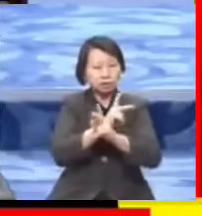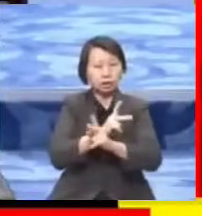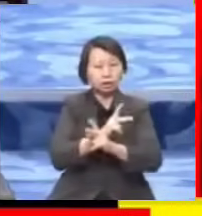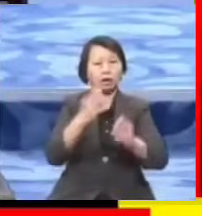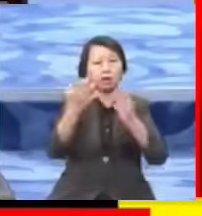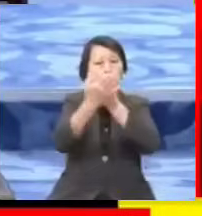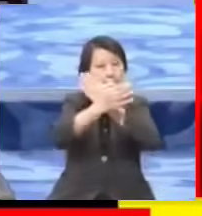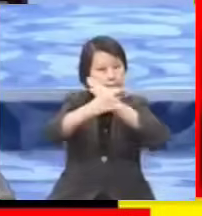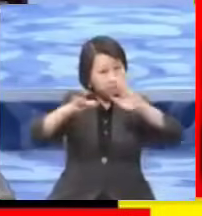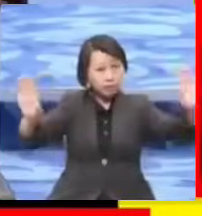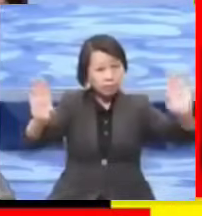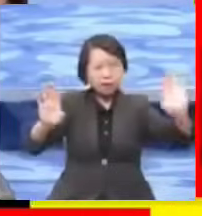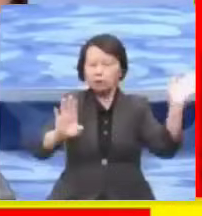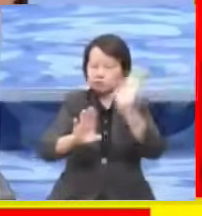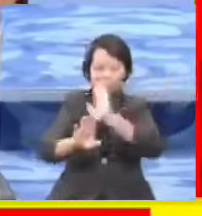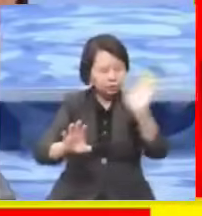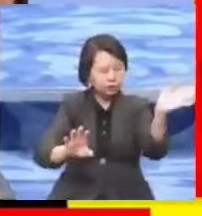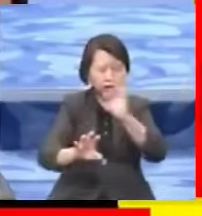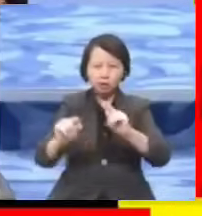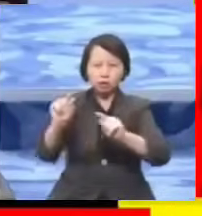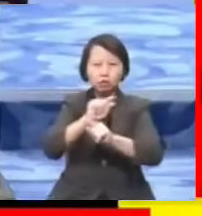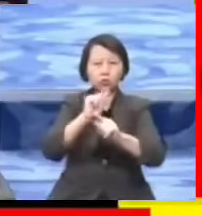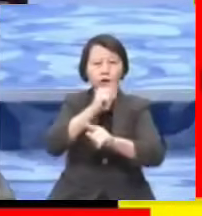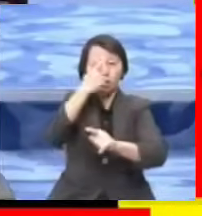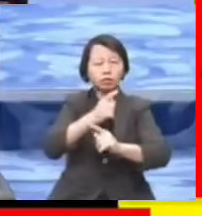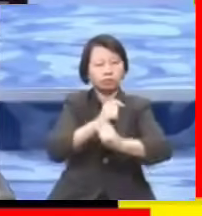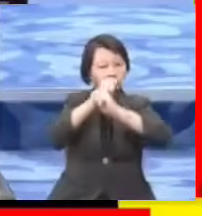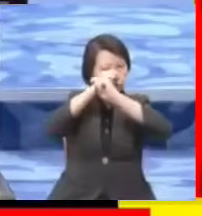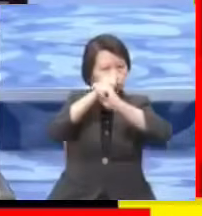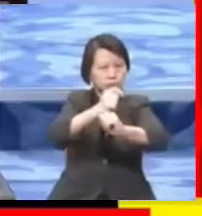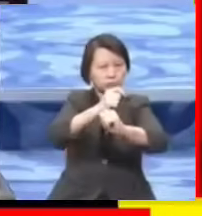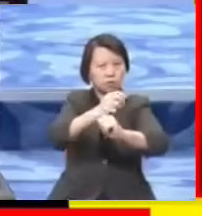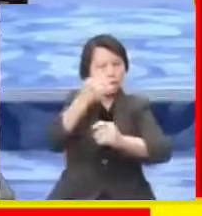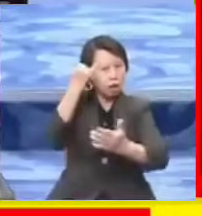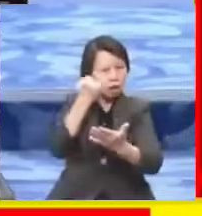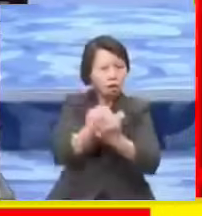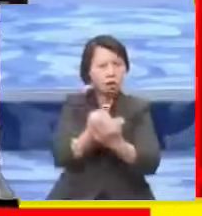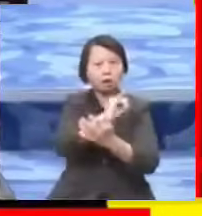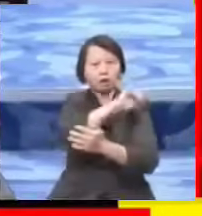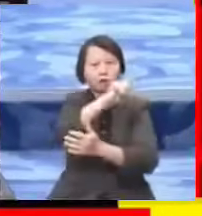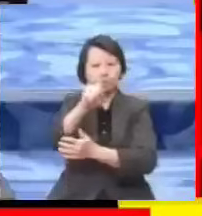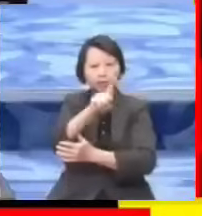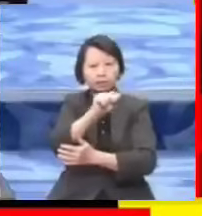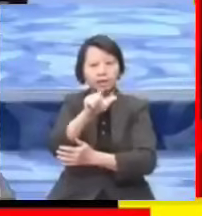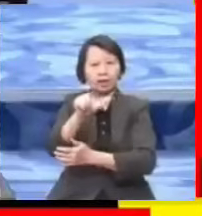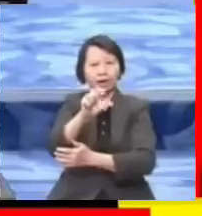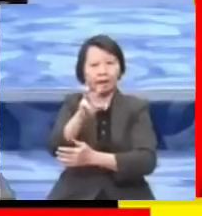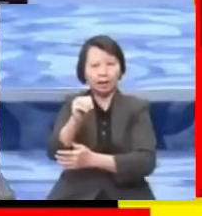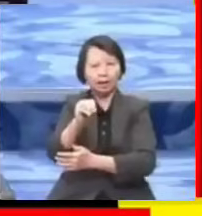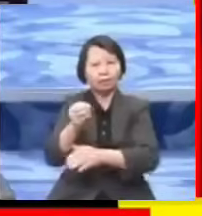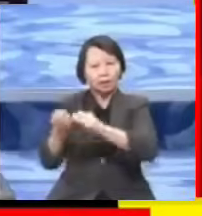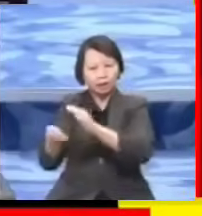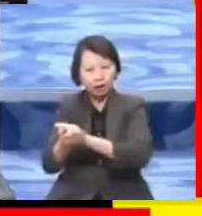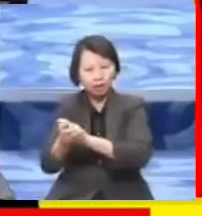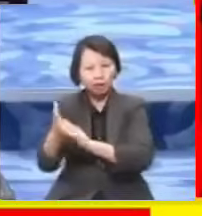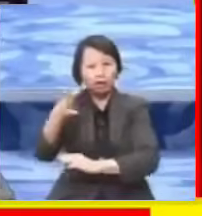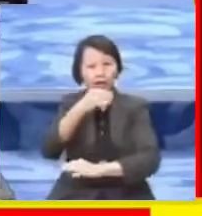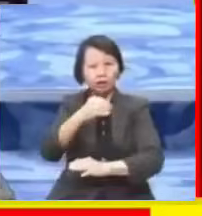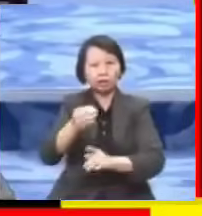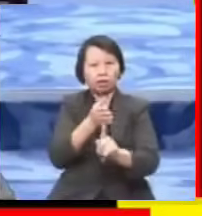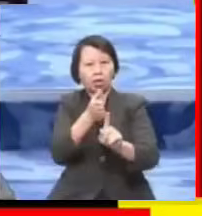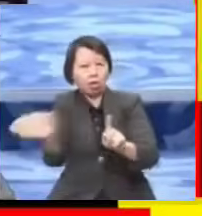itu jangan digunakan untuk pertahankan kezaliman atau rasuah dan penyelewengan.